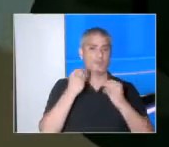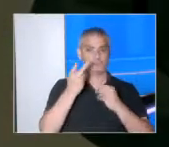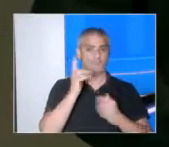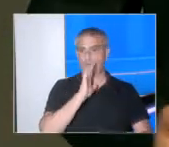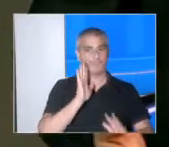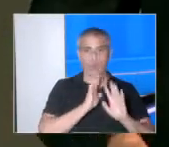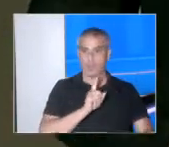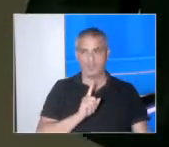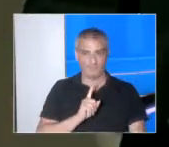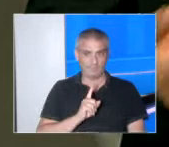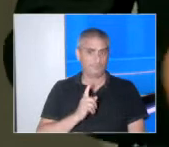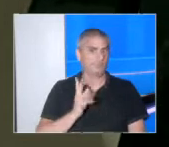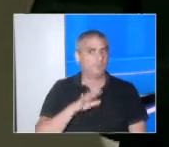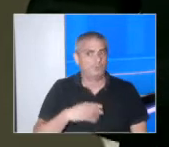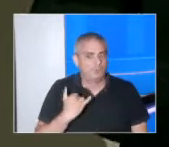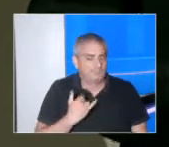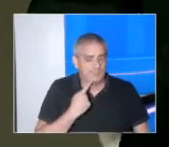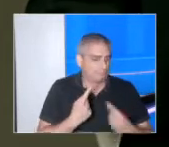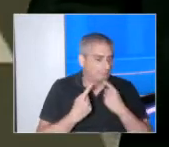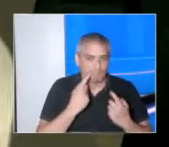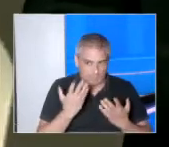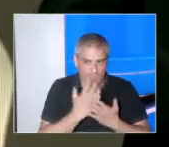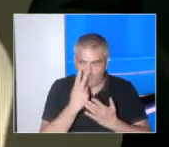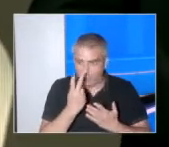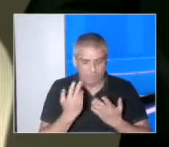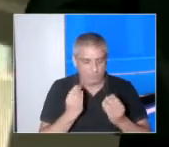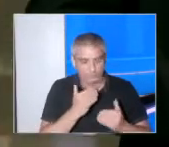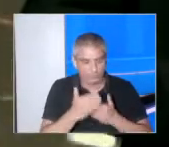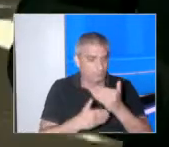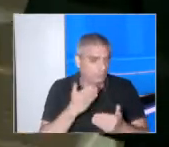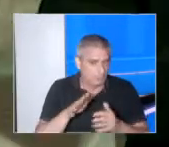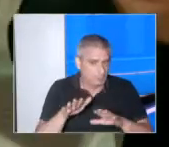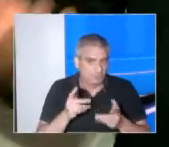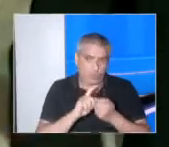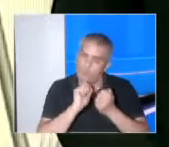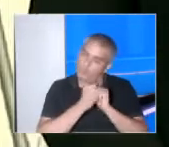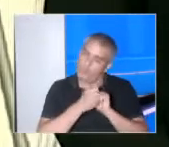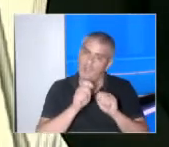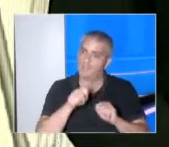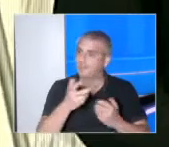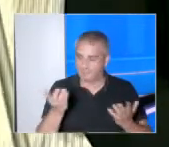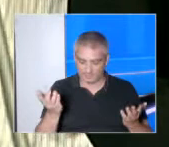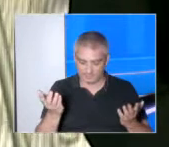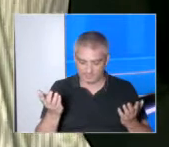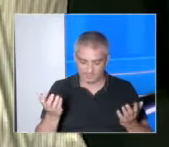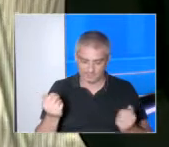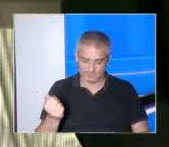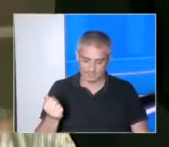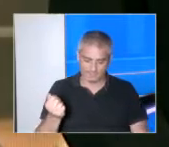גם לא אוהבים, יש איזשהו דין ודברים, אתה רואה איזושהי תזוזה מבחינת הממשלה, אולי דרך הכנסת הדברים יצאו